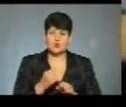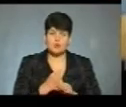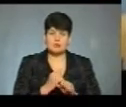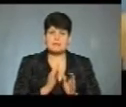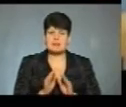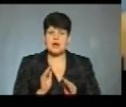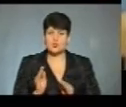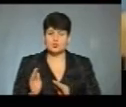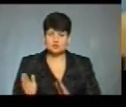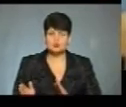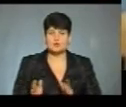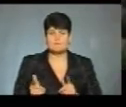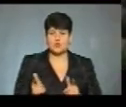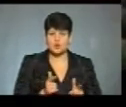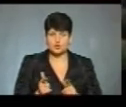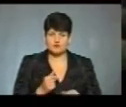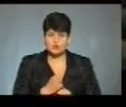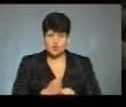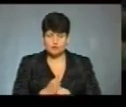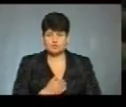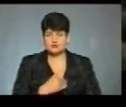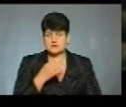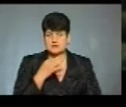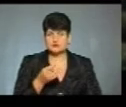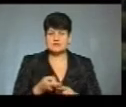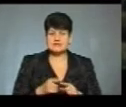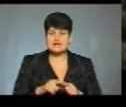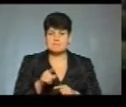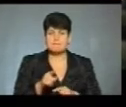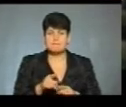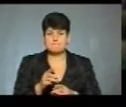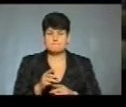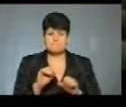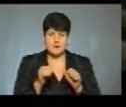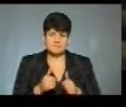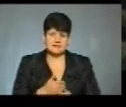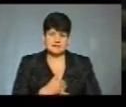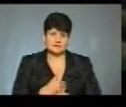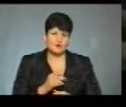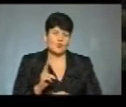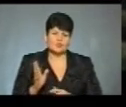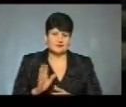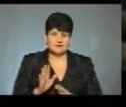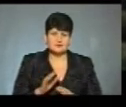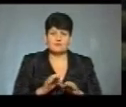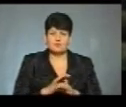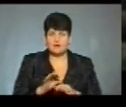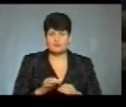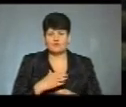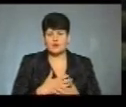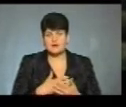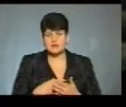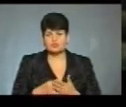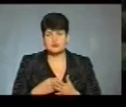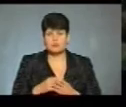благоустрою, підготовчі роботи. Хочу нагадати, що цей пам'ятник не просто ініціатива якогось учня чи вчителя. Цей проект прийшов в громадський бюджет, став